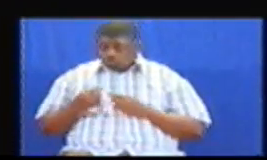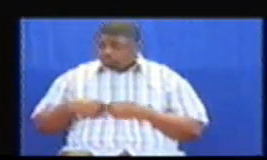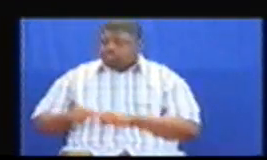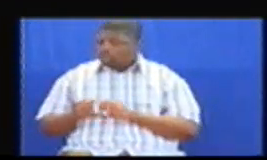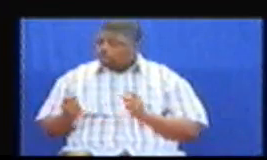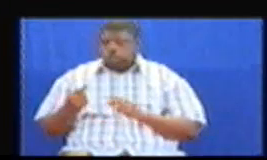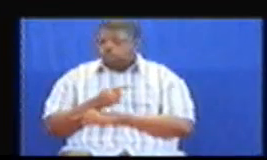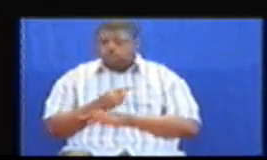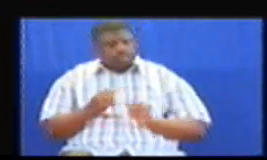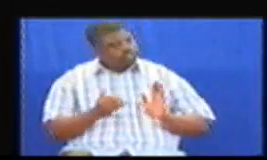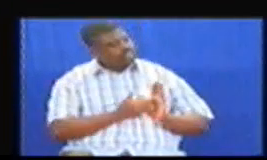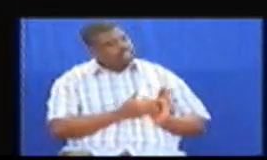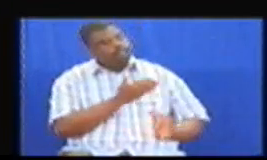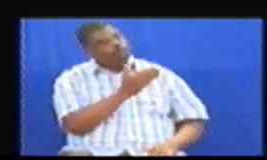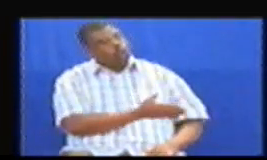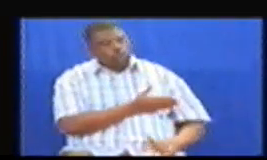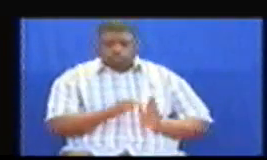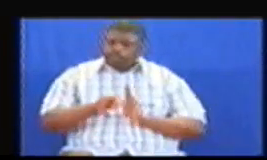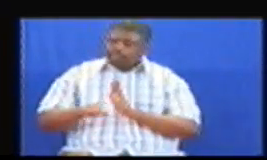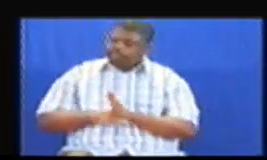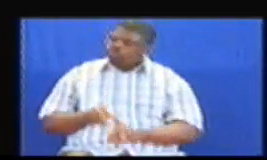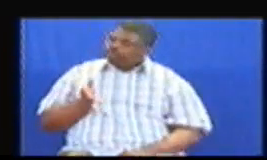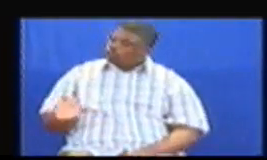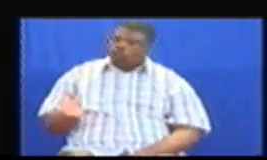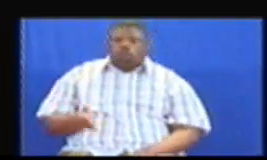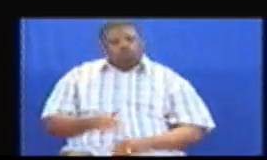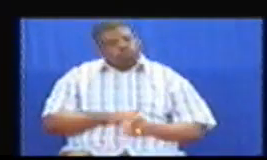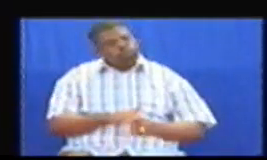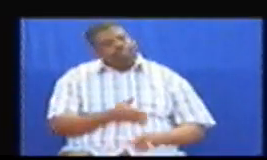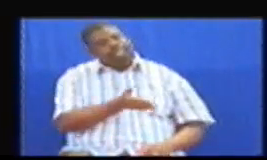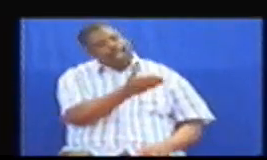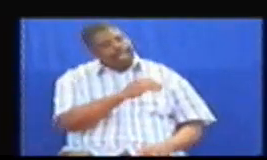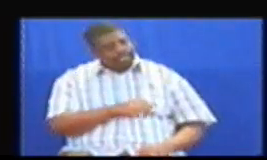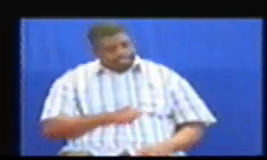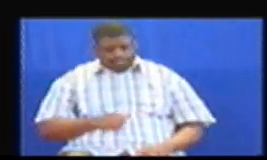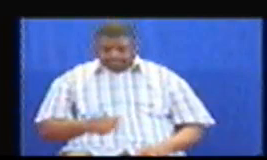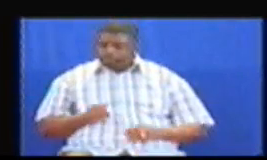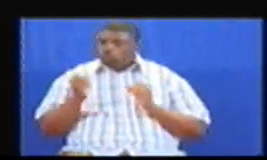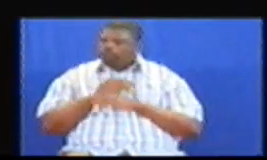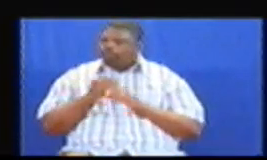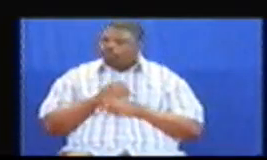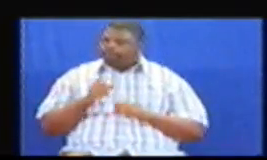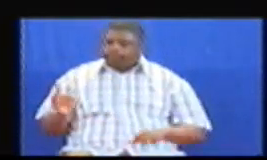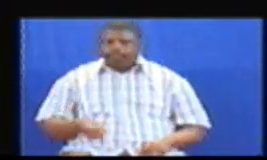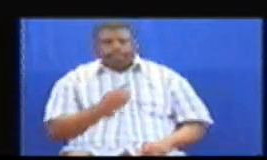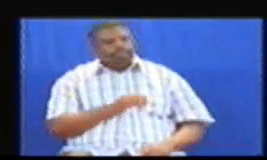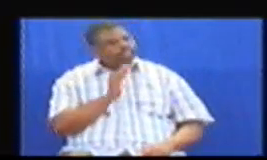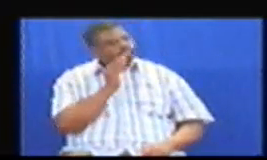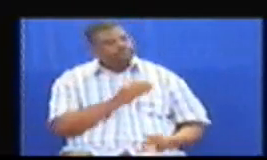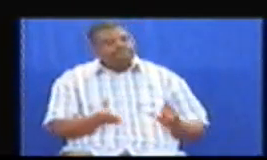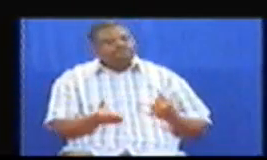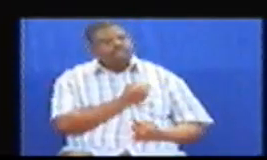na taratibu zimewekwa na wenzetu mnazitumia. Mnapokuwa na malalamiko mnakwenda mnasikilizwa na